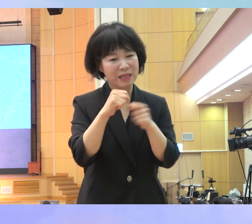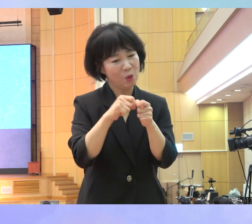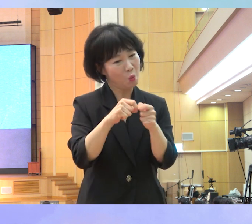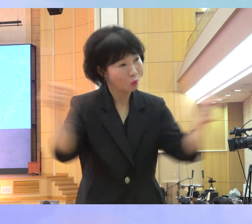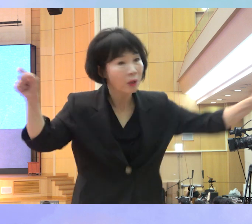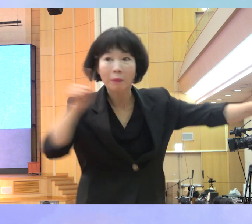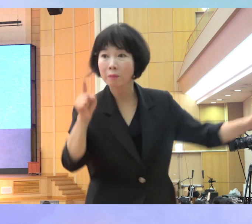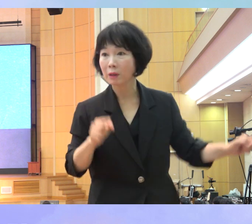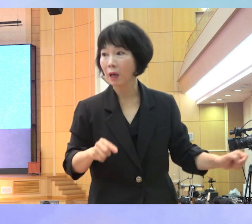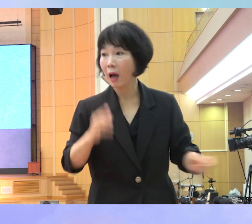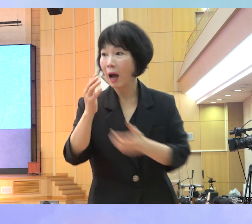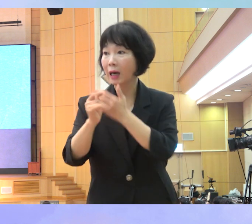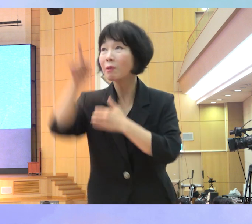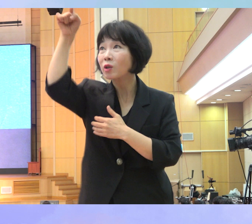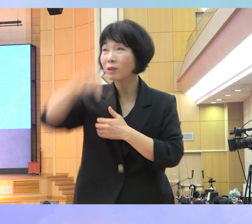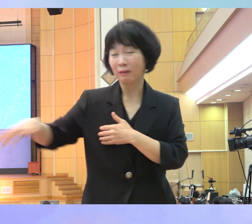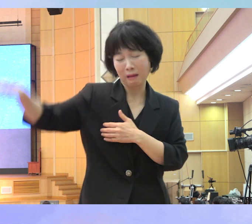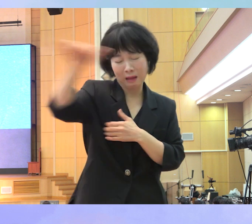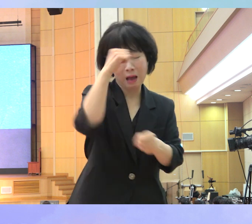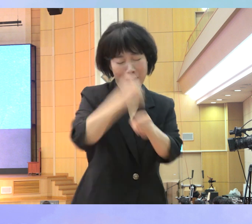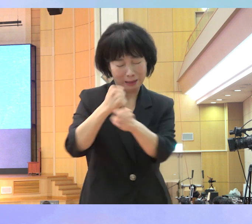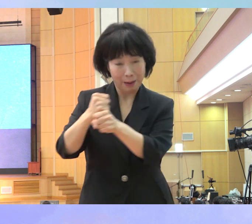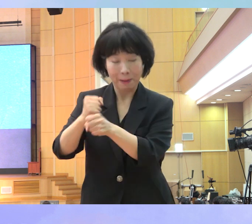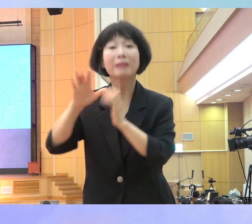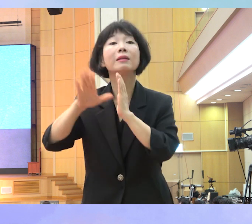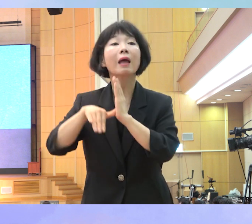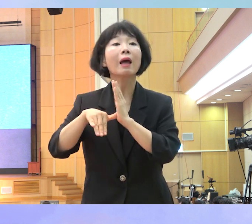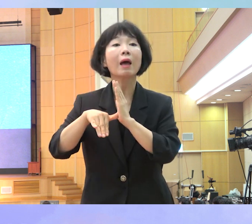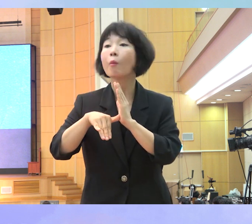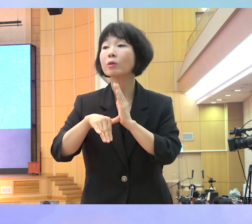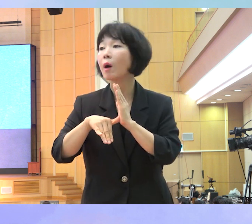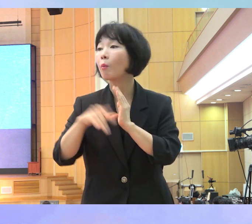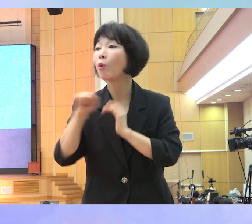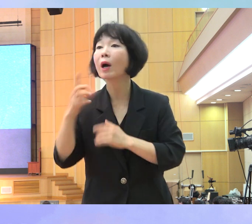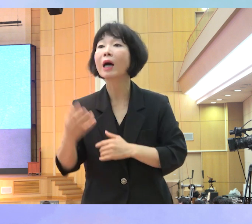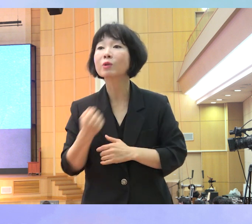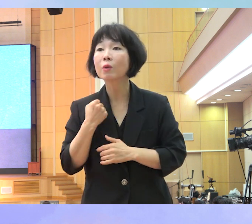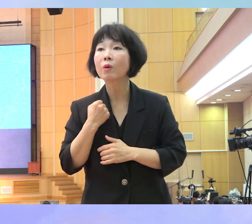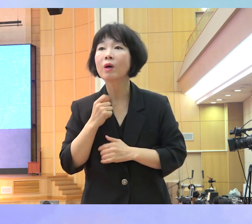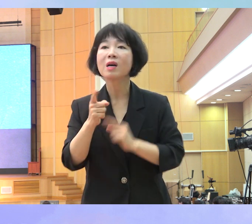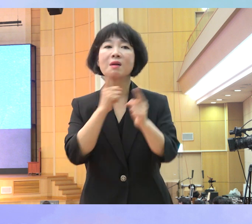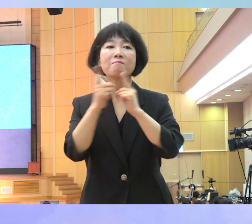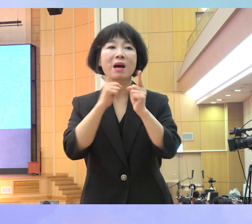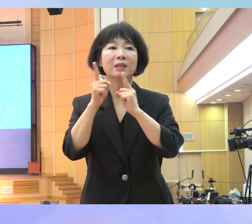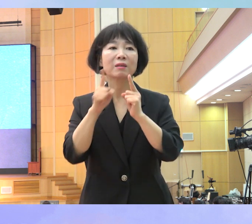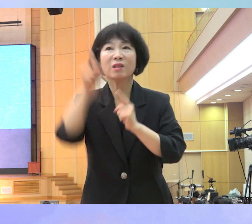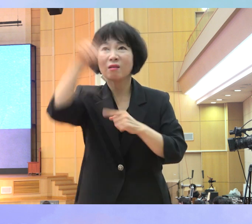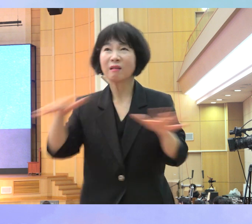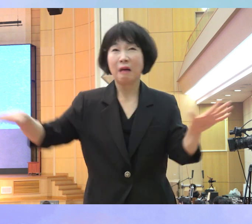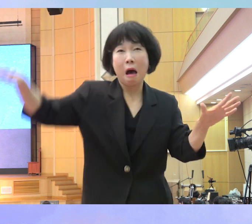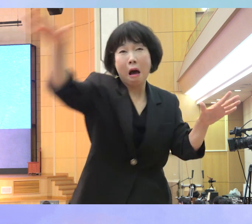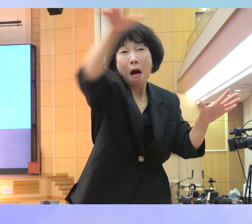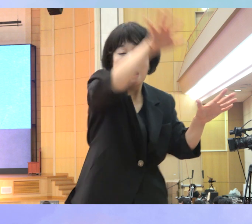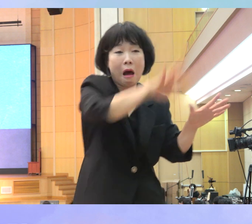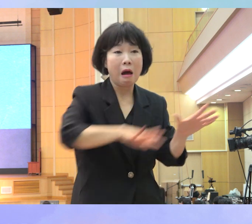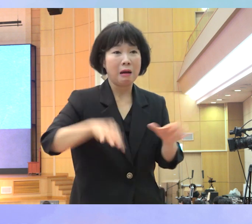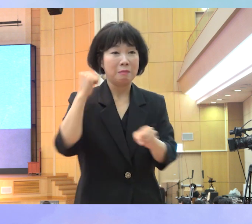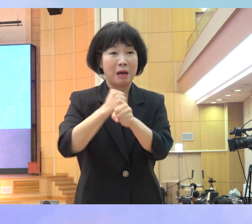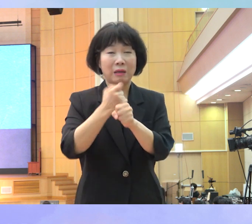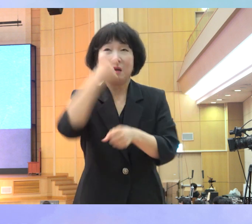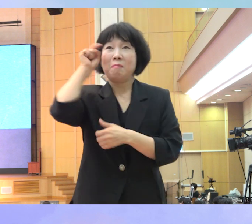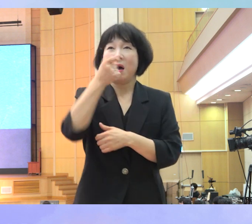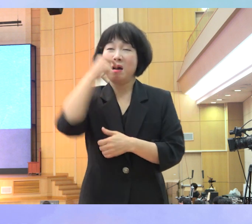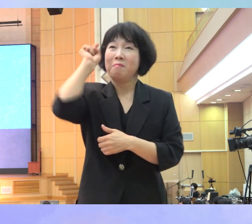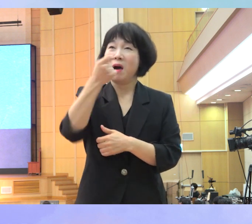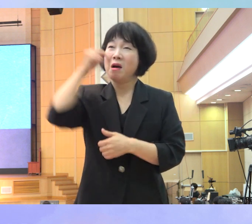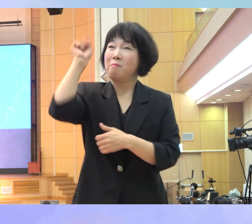하나님께서 태초에 천지 만물을 창조하셨고 그것도 말씀으로 하셨지요. 그 우주 모든 만물이 지금까지도 잘 지켜져 오고